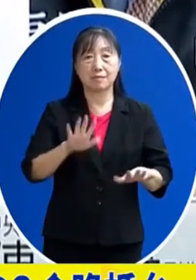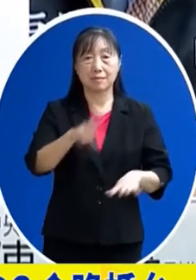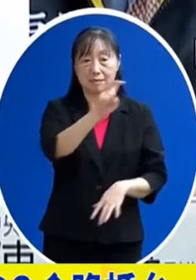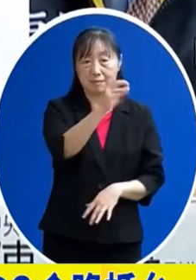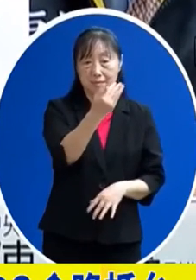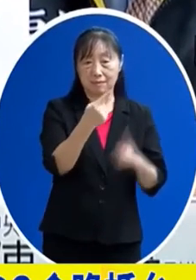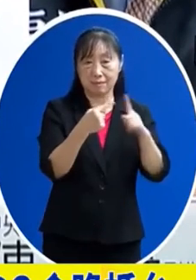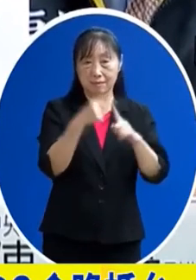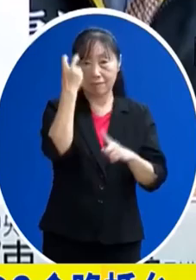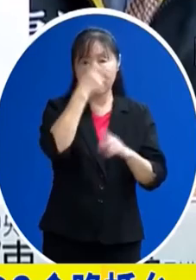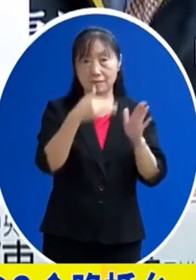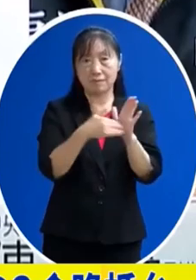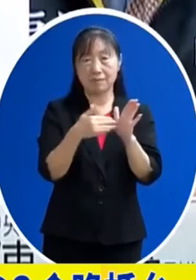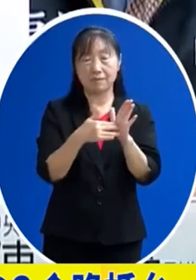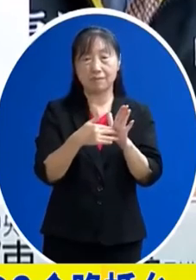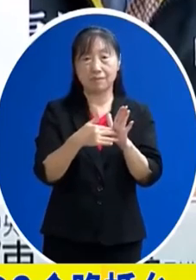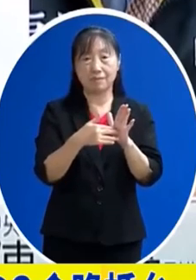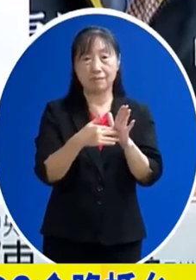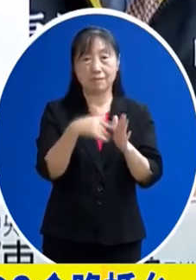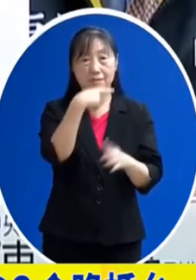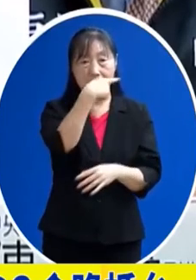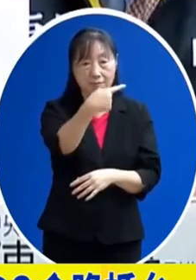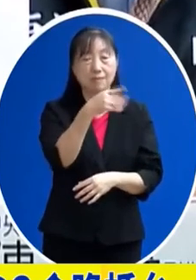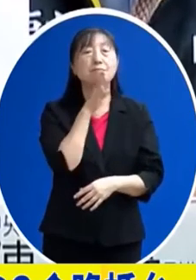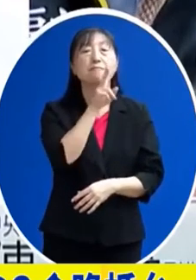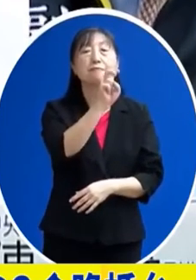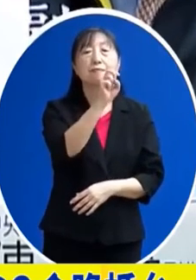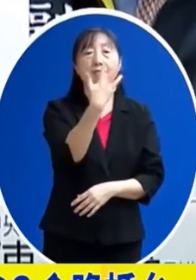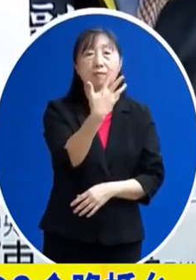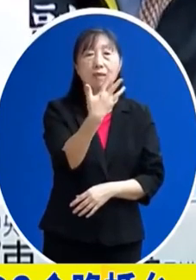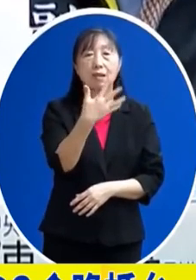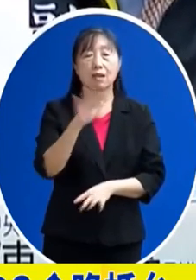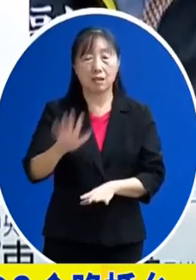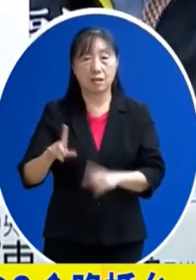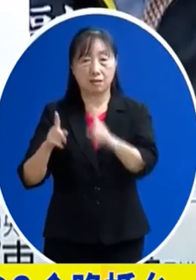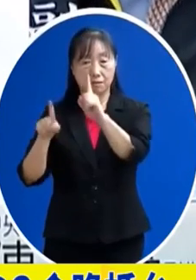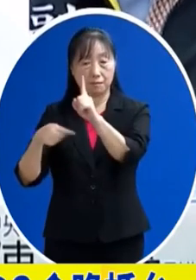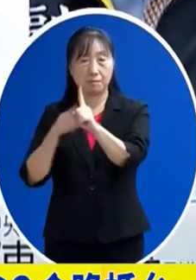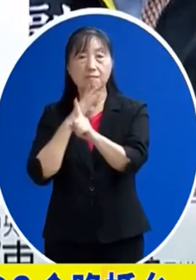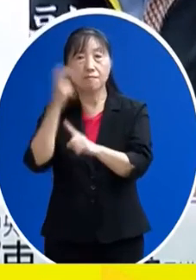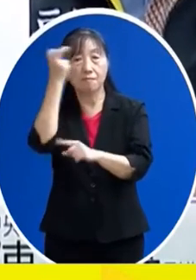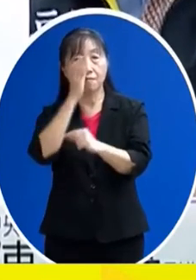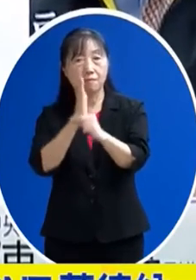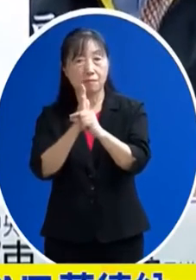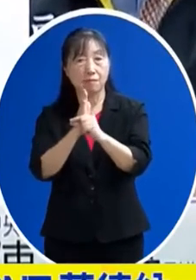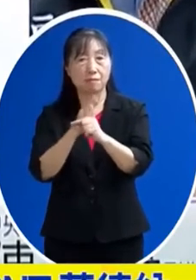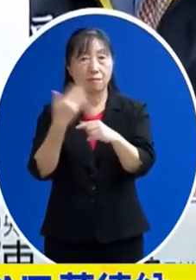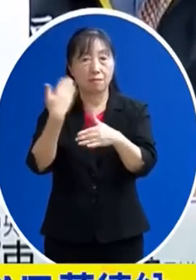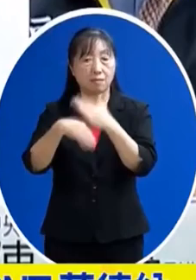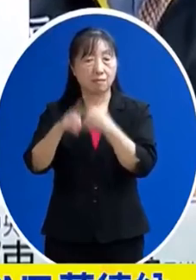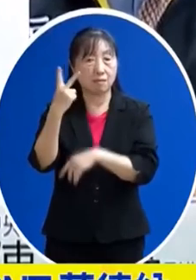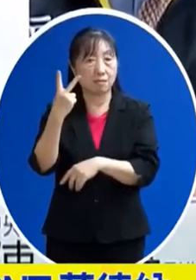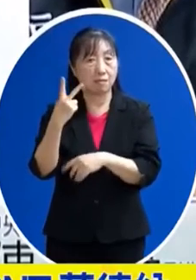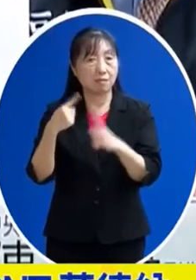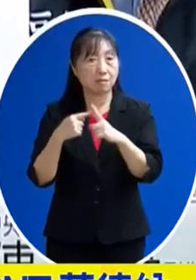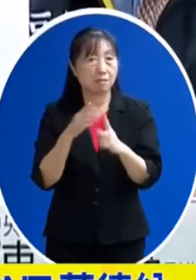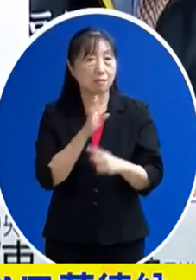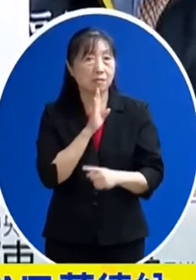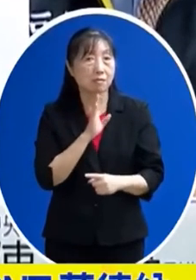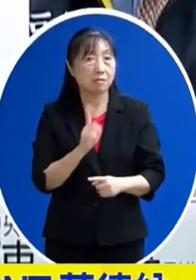了29位，那阴性的是28位，采检验中的一位。那另外有两位呢，一位